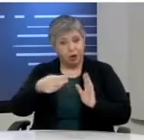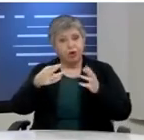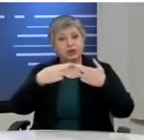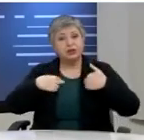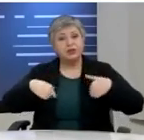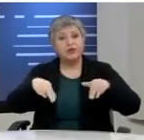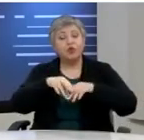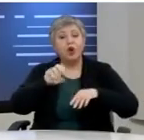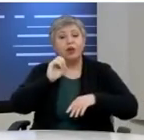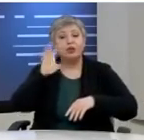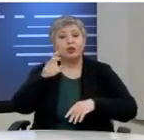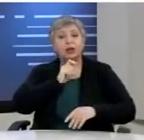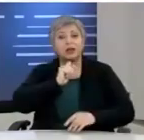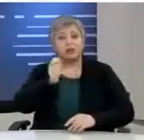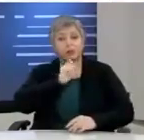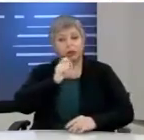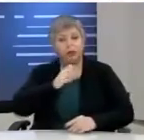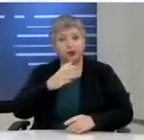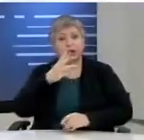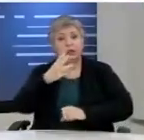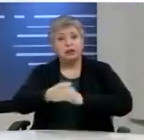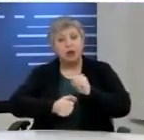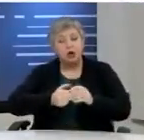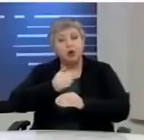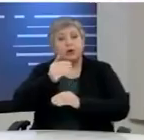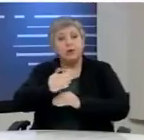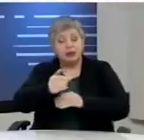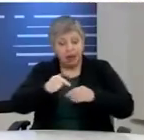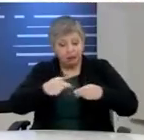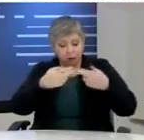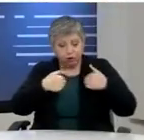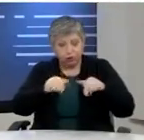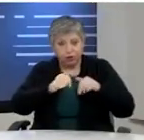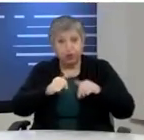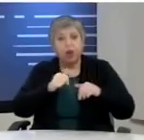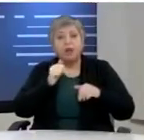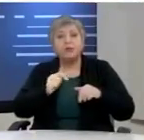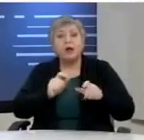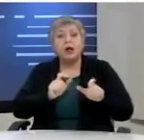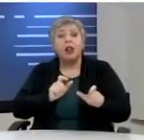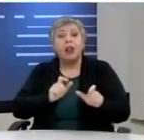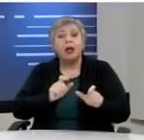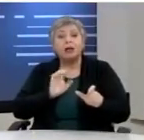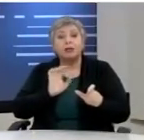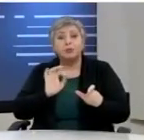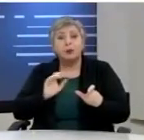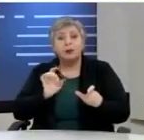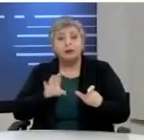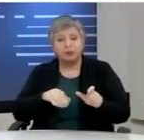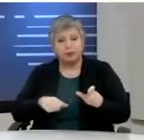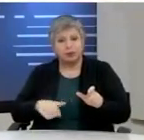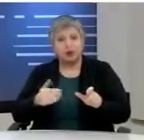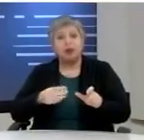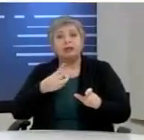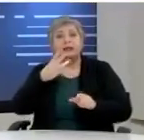Συμβούλιο Εξωτερικής Πολιτικής, που έλεγε κανένα παράγωγο. Και τότε ήταν η κυβέρνηση του ΠΑΣΟΚ, η κυβέρνηση